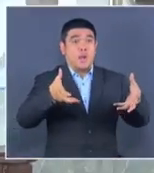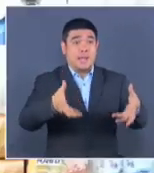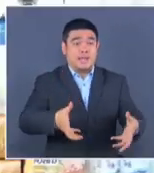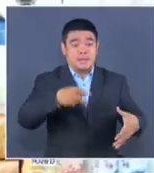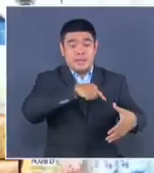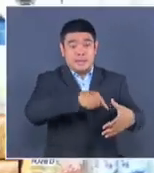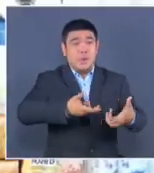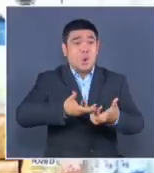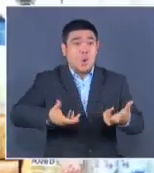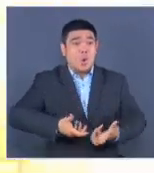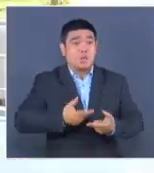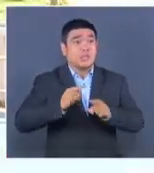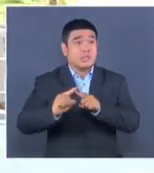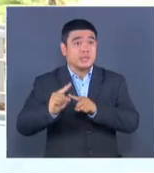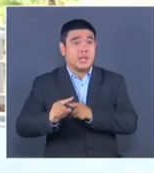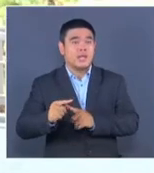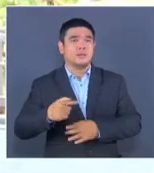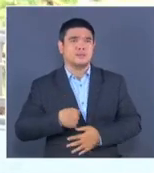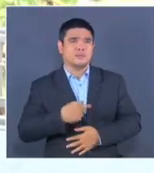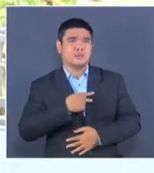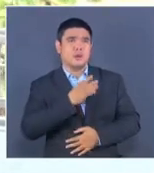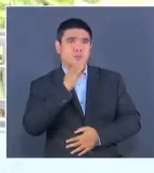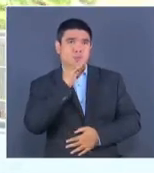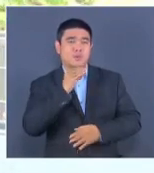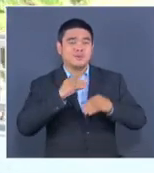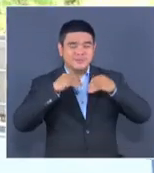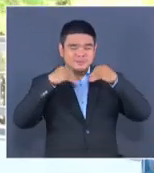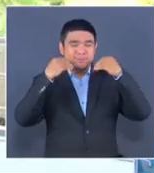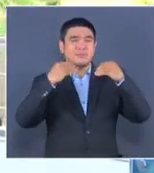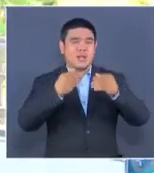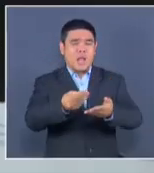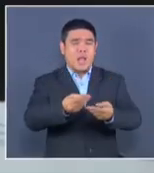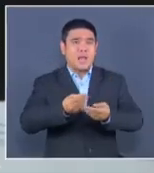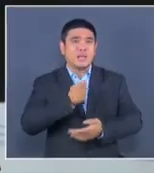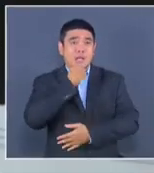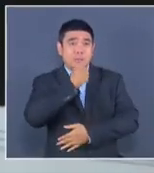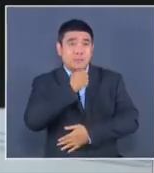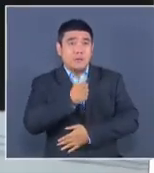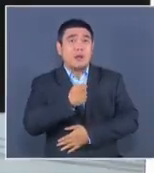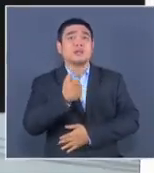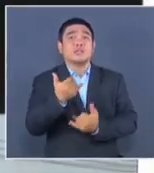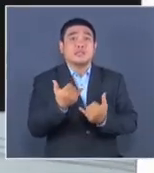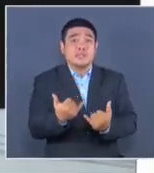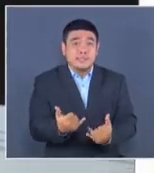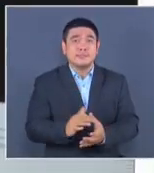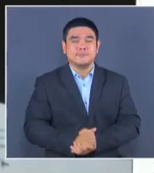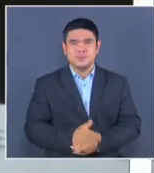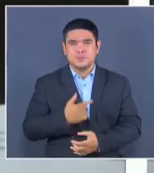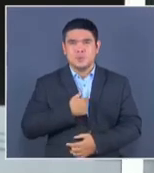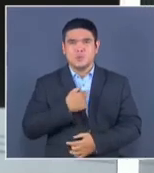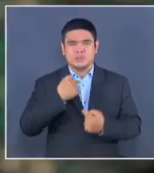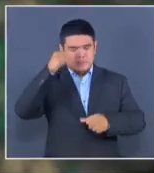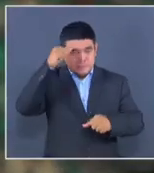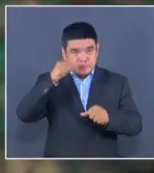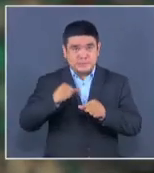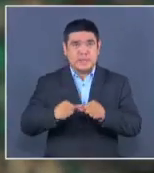รรจุเครื่องอุปโภคบริโภคต้อไกรศรีพูดด้วยรอยยิ้มว่าการให้สัมภาษณ์กับทางโมโน29ในครั้งนี้ทำให้คนจดจ